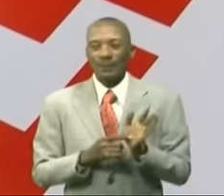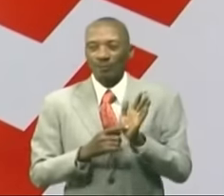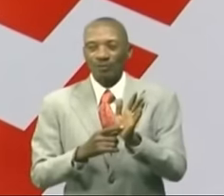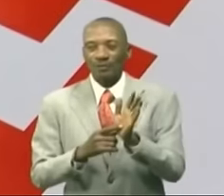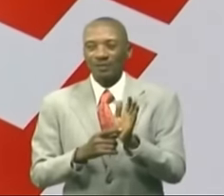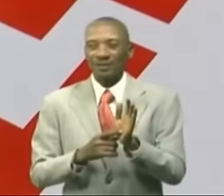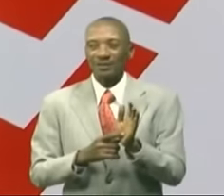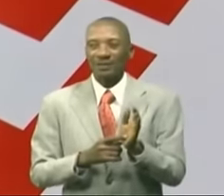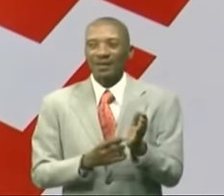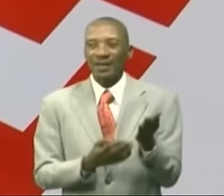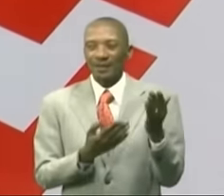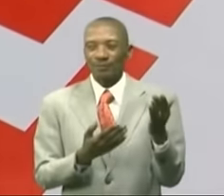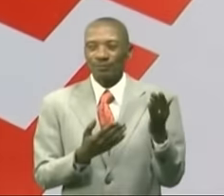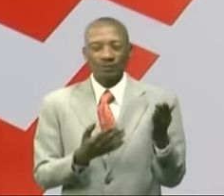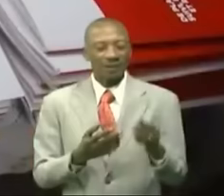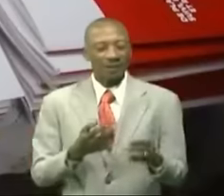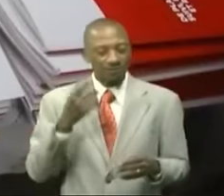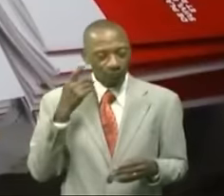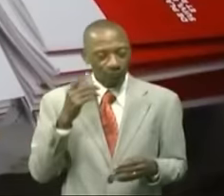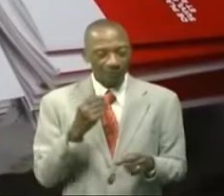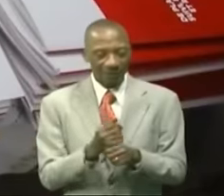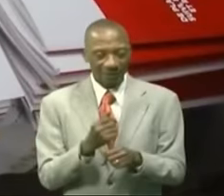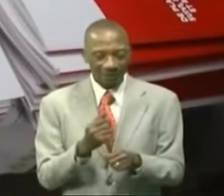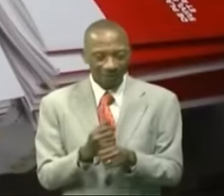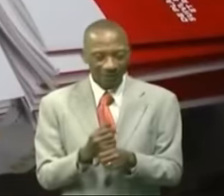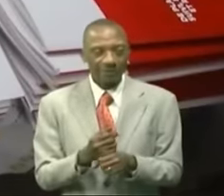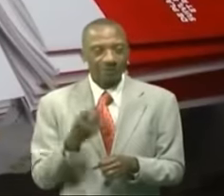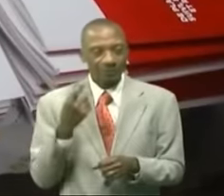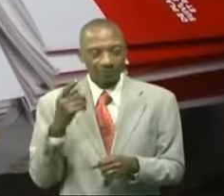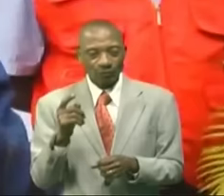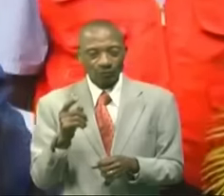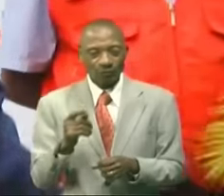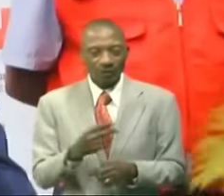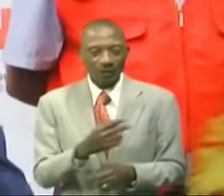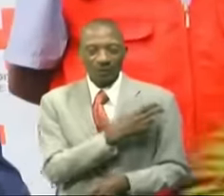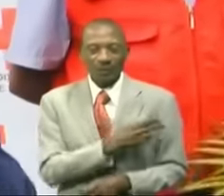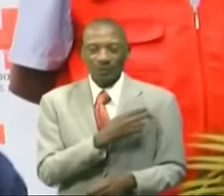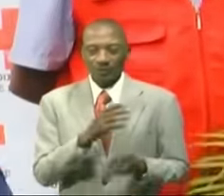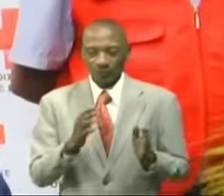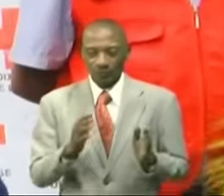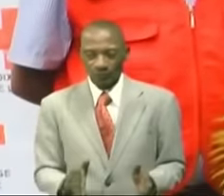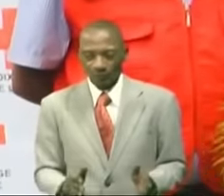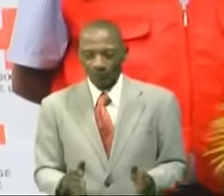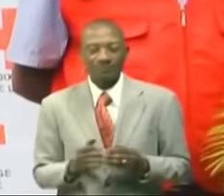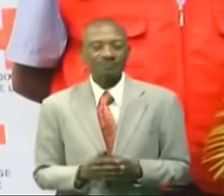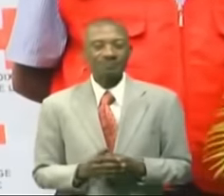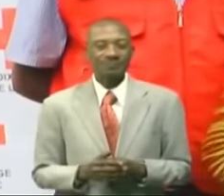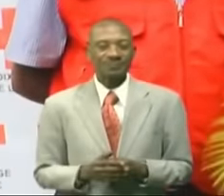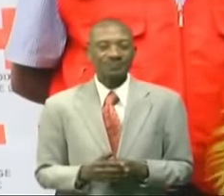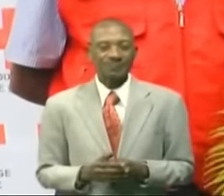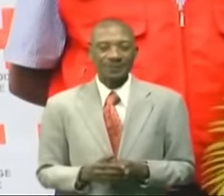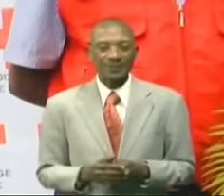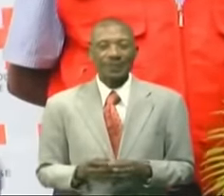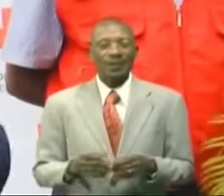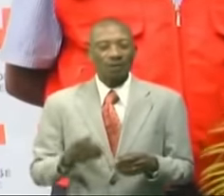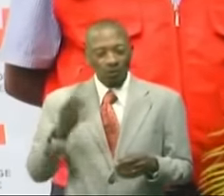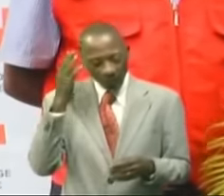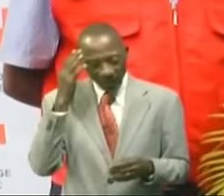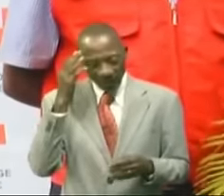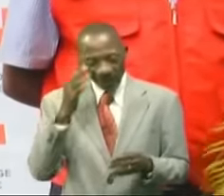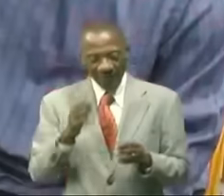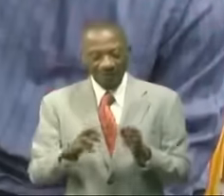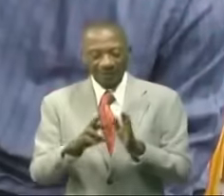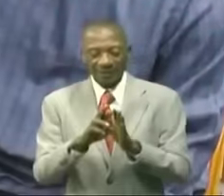24 documents essentiels. Il s'agit entre autres des lignes directrices du règlement de la jeunesse,